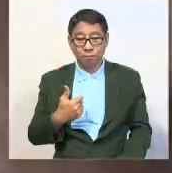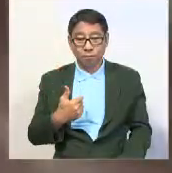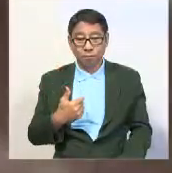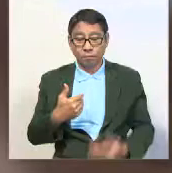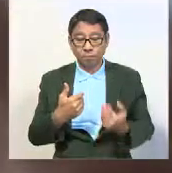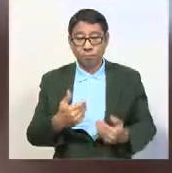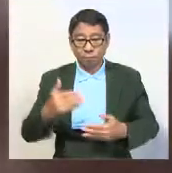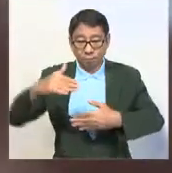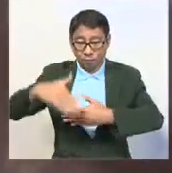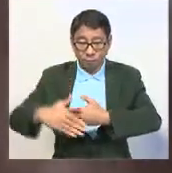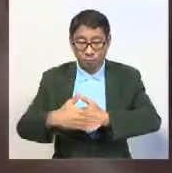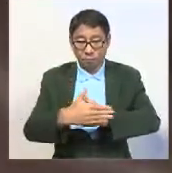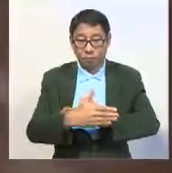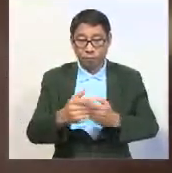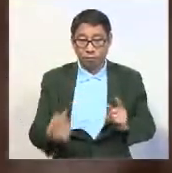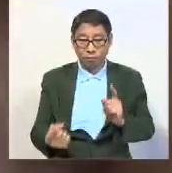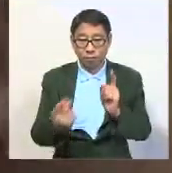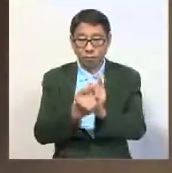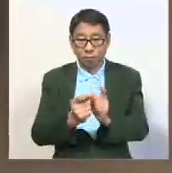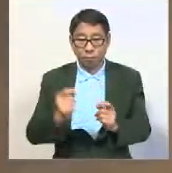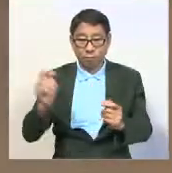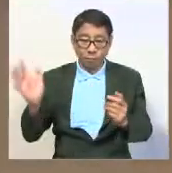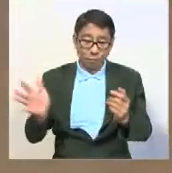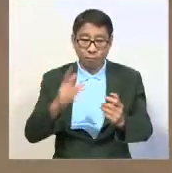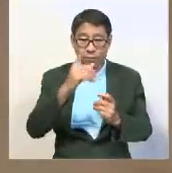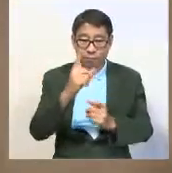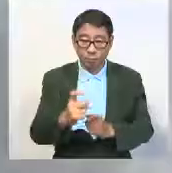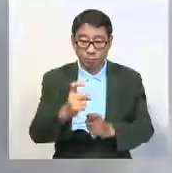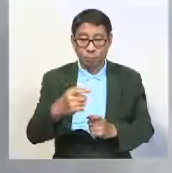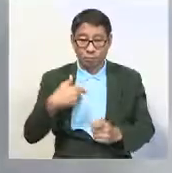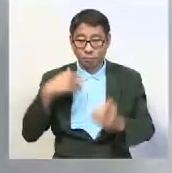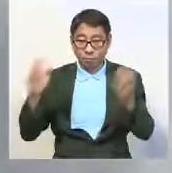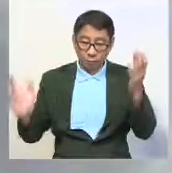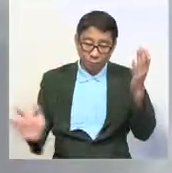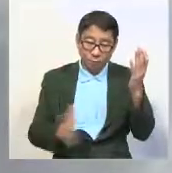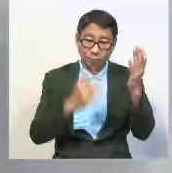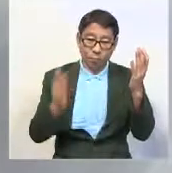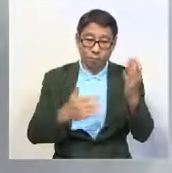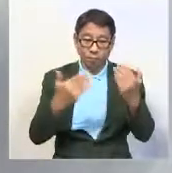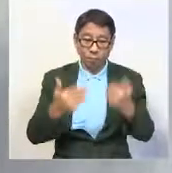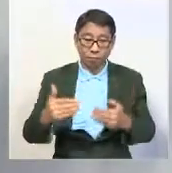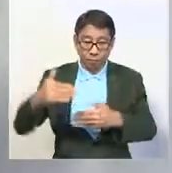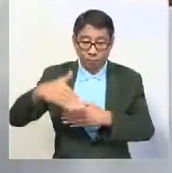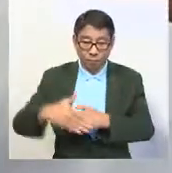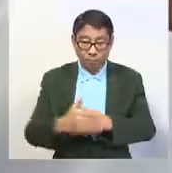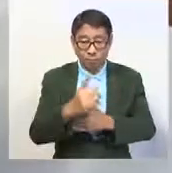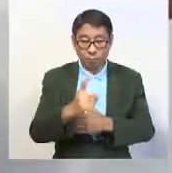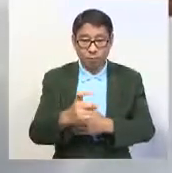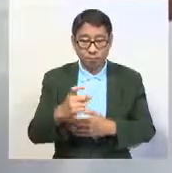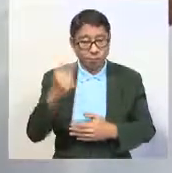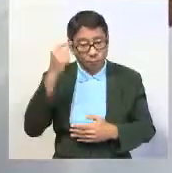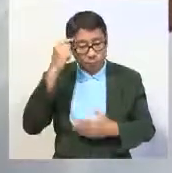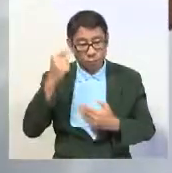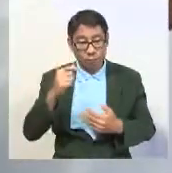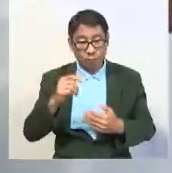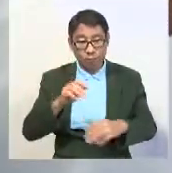ส่วนใหญ่เนี่ยพยูนตัวเล็กๆก็จะเจอมรสุมหรือว่าอาจจะตายก่อนแล้วนะคะมีมรสุมพัดเข้ามาซึ่งตัวนี้ที่ตายเนี่ยคาดว่าน่